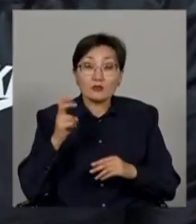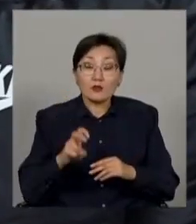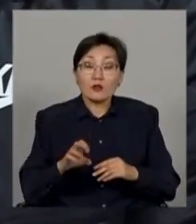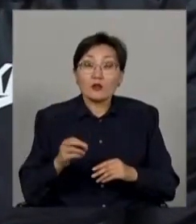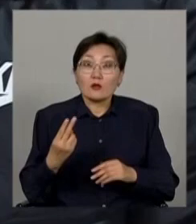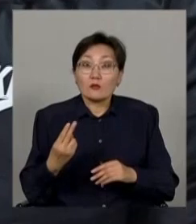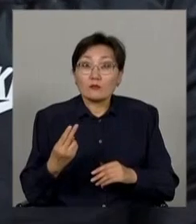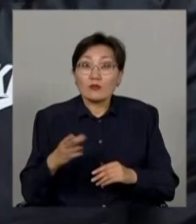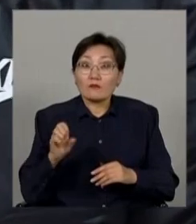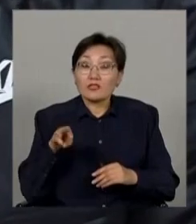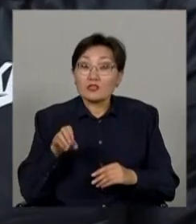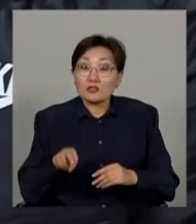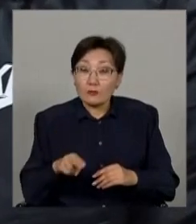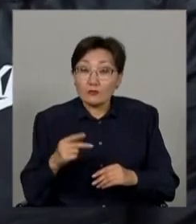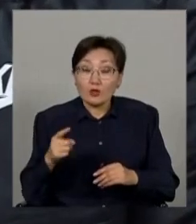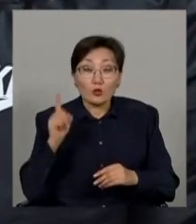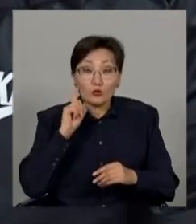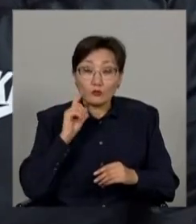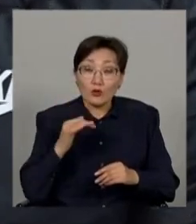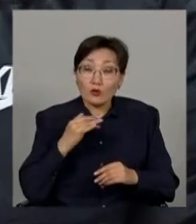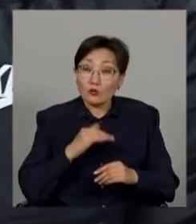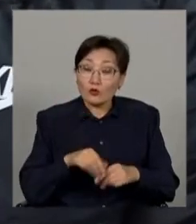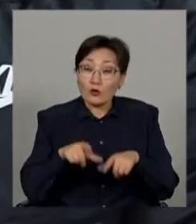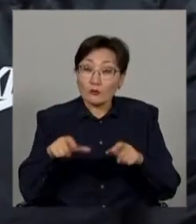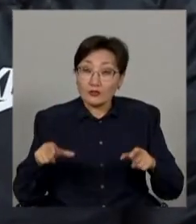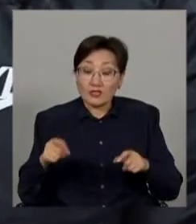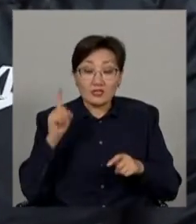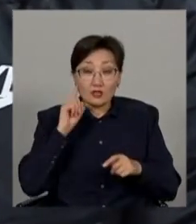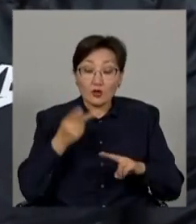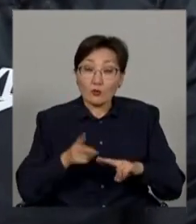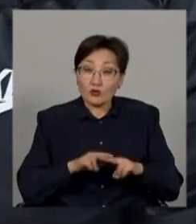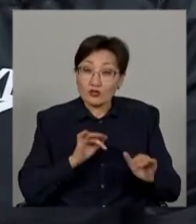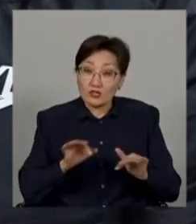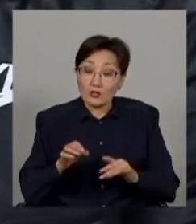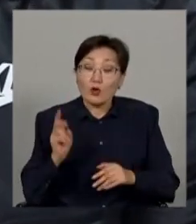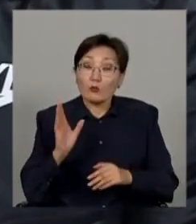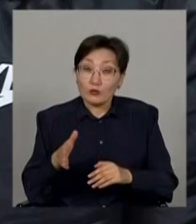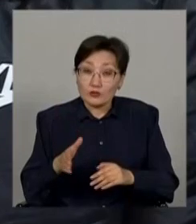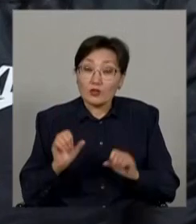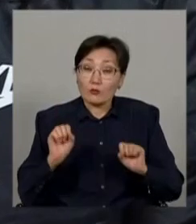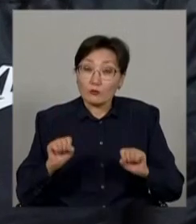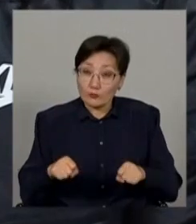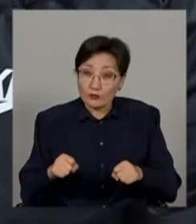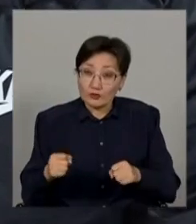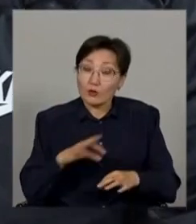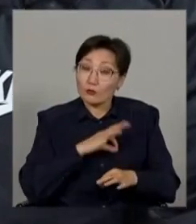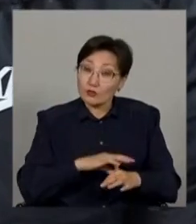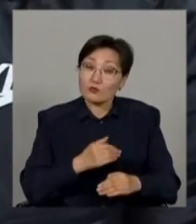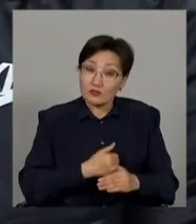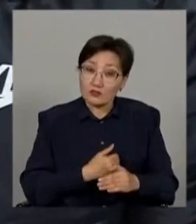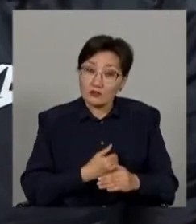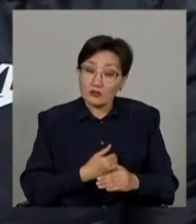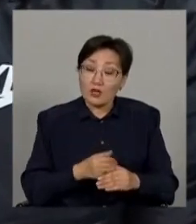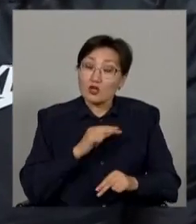әлеуметтік мессенджерлерде көп баладан естіп, осындай жәрменке болады екенге мүмкіндікті жіберіп алғым келмеді.